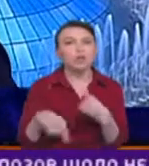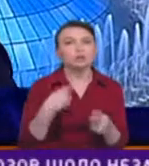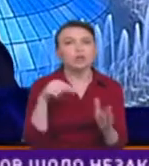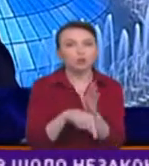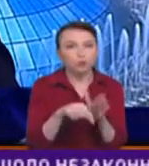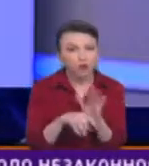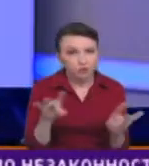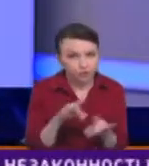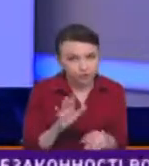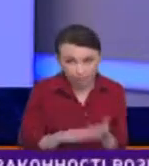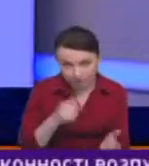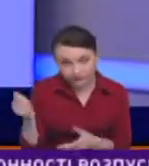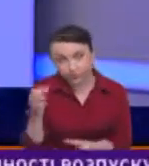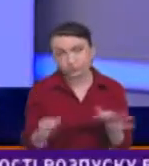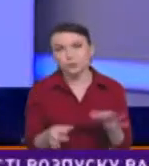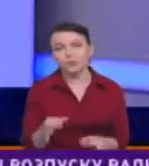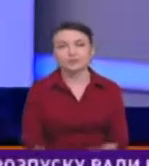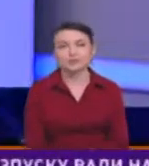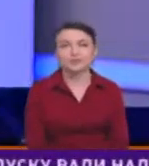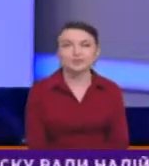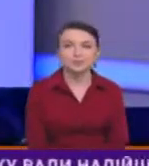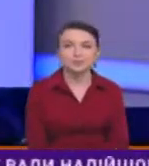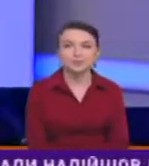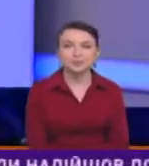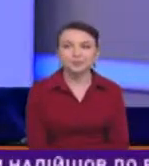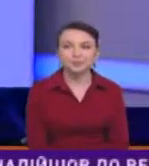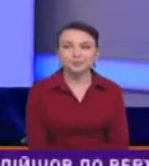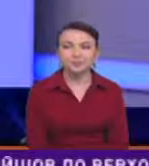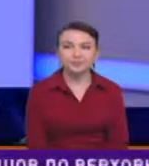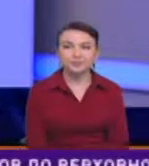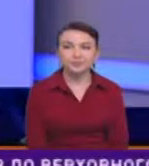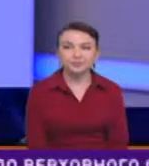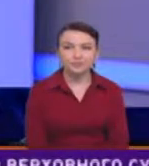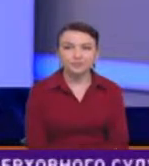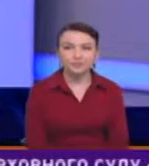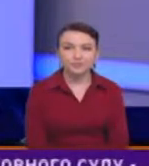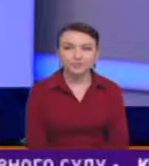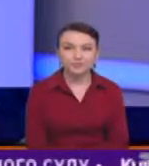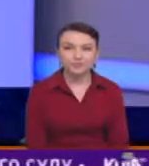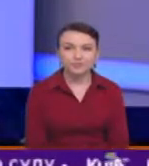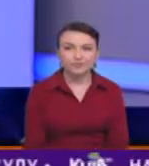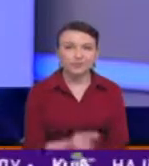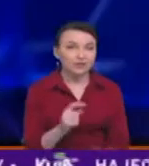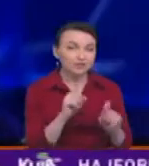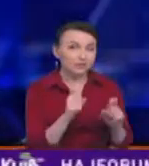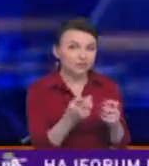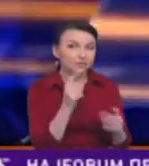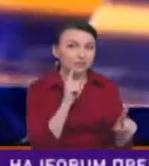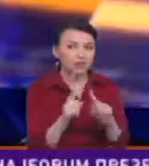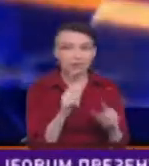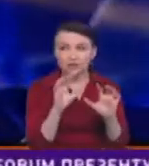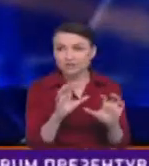попередні парламенти засідали закону. То не засідали, но їх можна вважати, що просто не засідали. Ви маєте ні на увазі, закону. Що рішення може